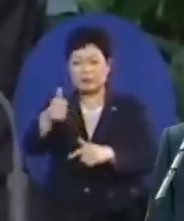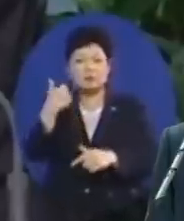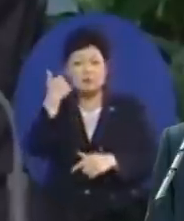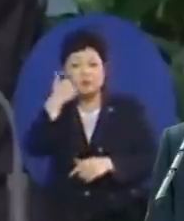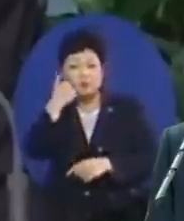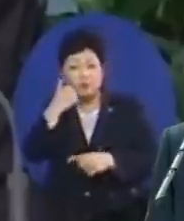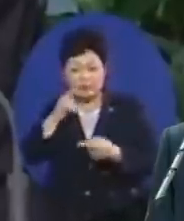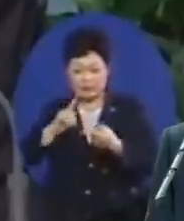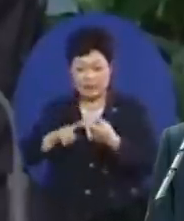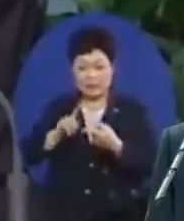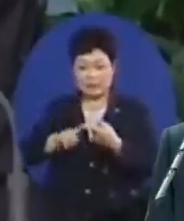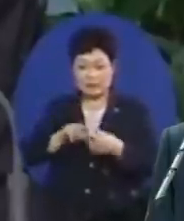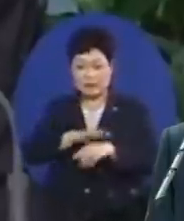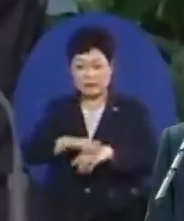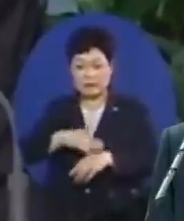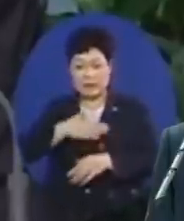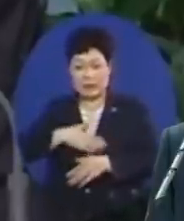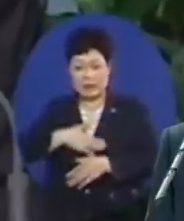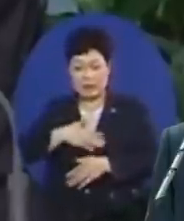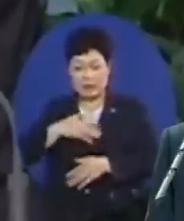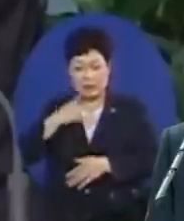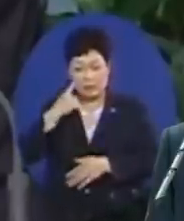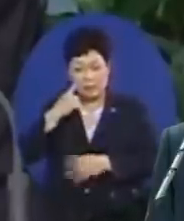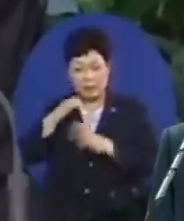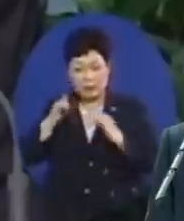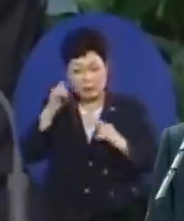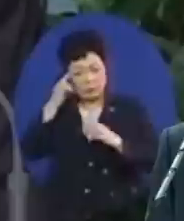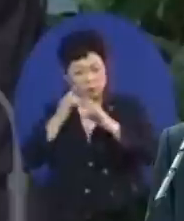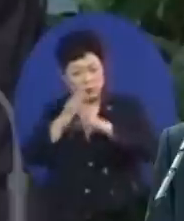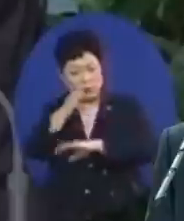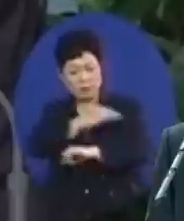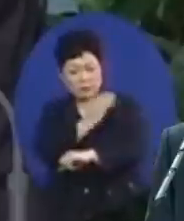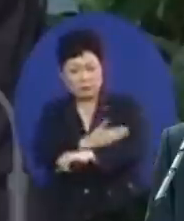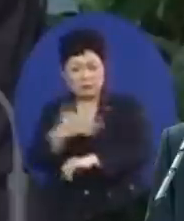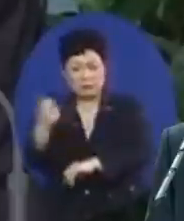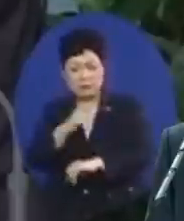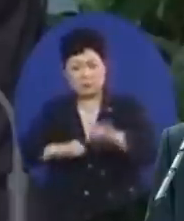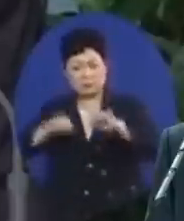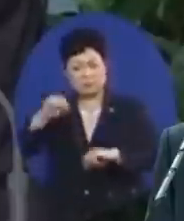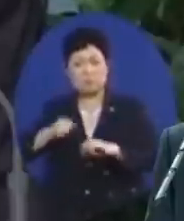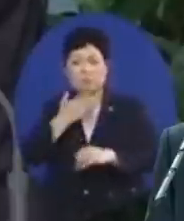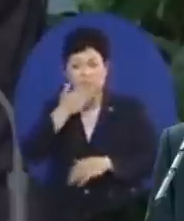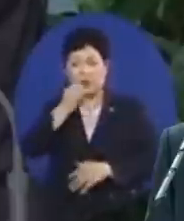누구신지 잘 알아보고 사람을 초월한 능력을 가지고 괴롭힌 것입니다.